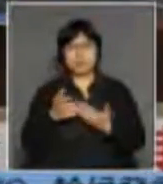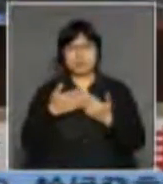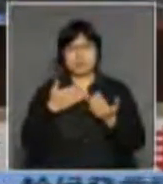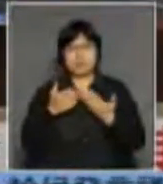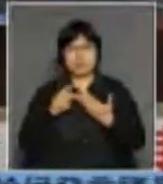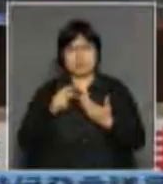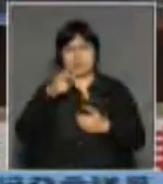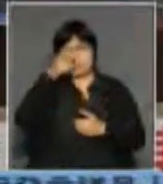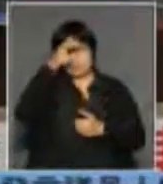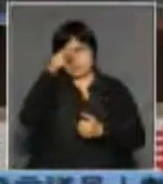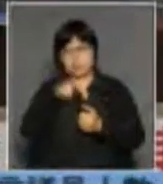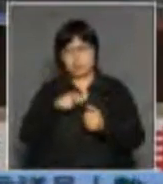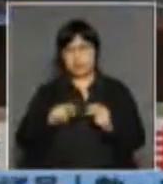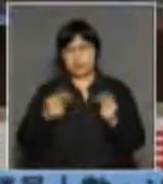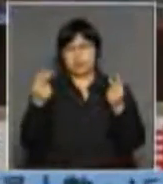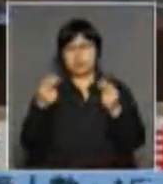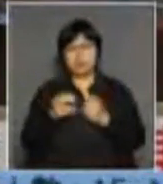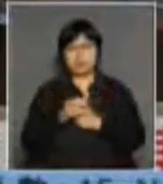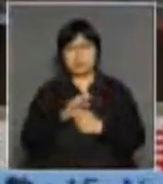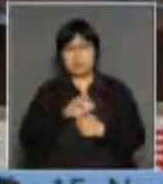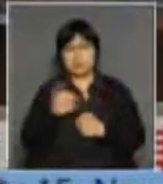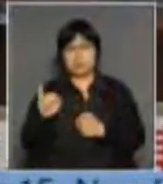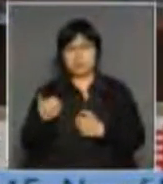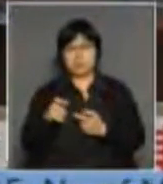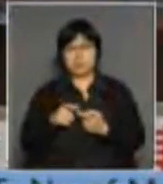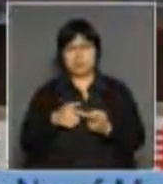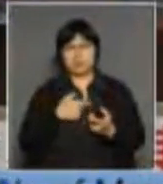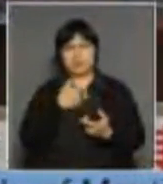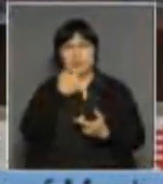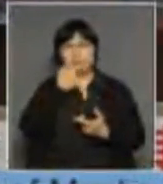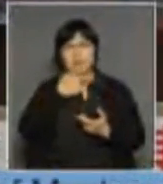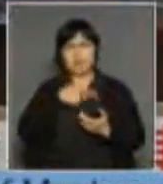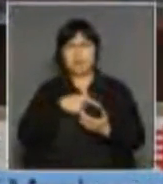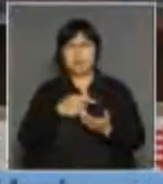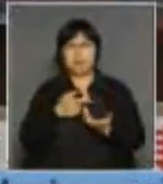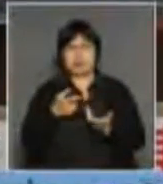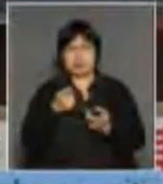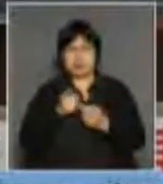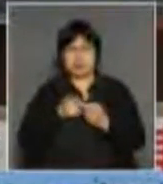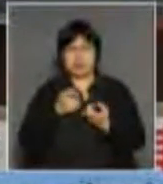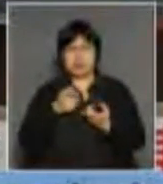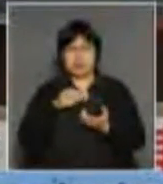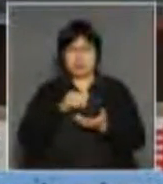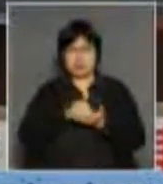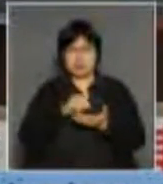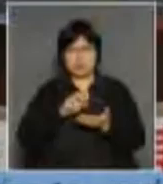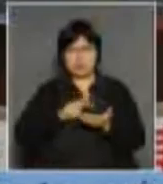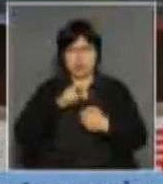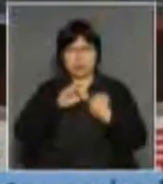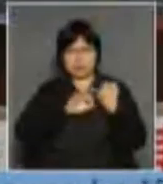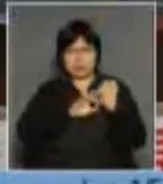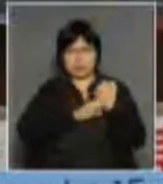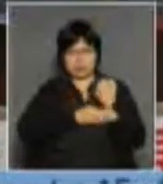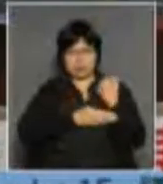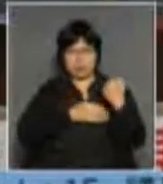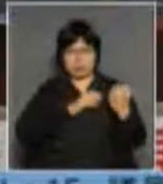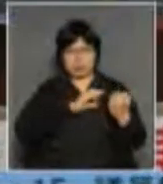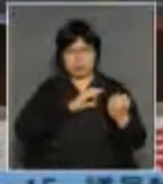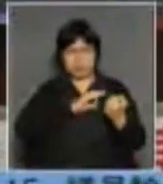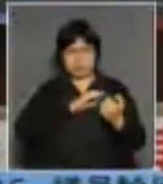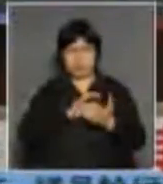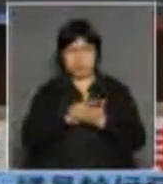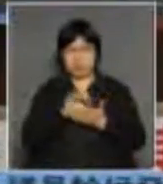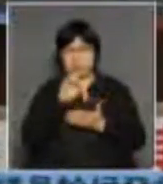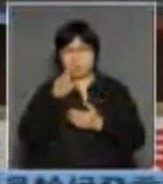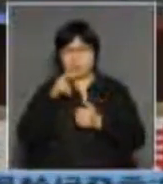件政治化，你簡直是啼笑皆非。這個是立法會來的，立法會不